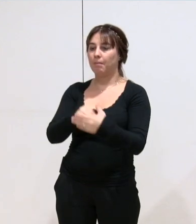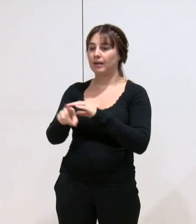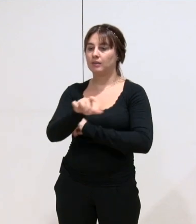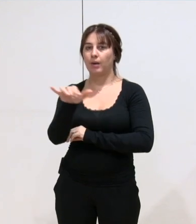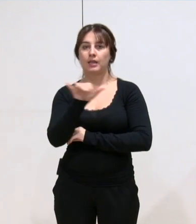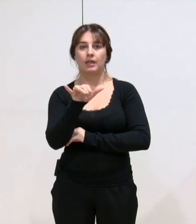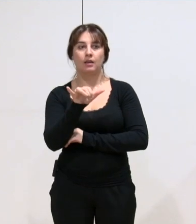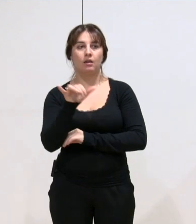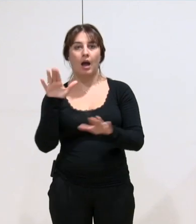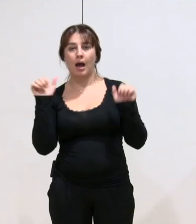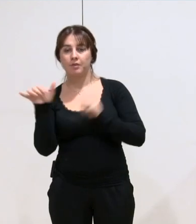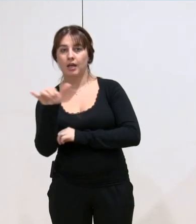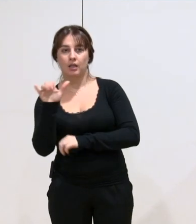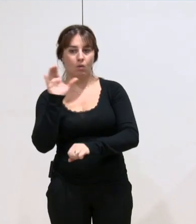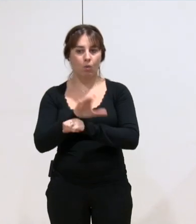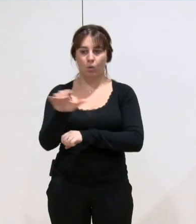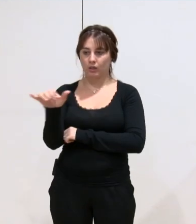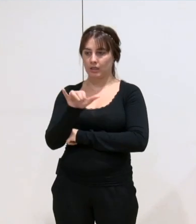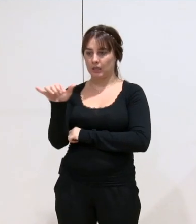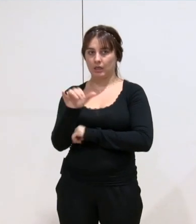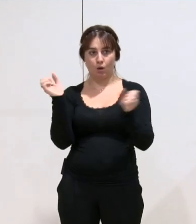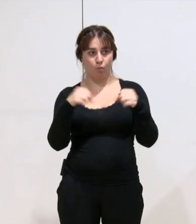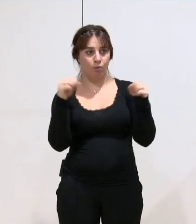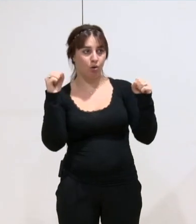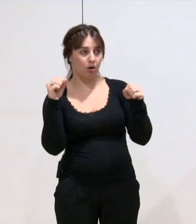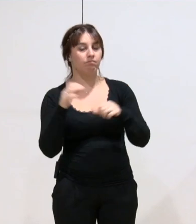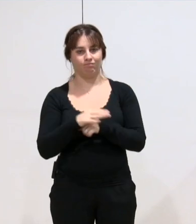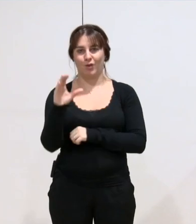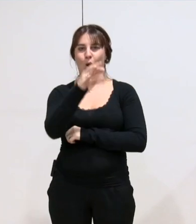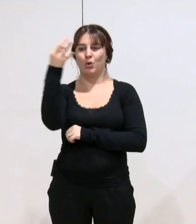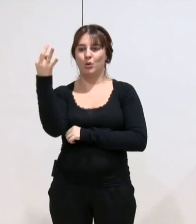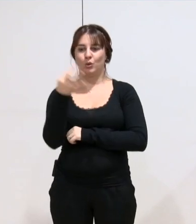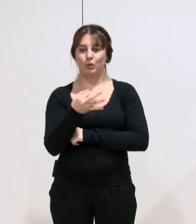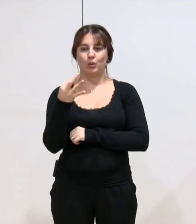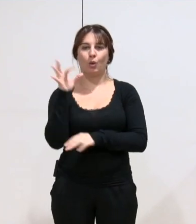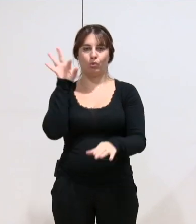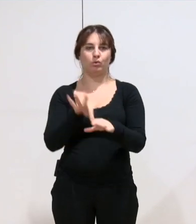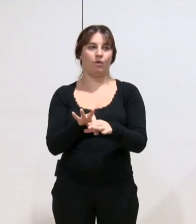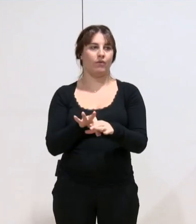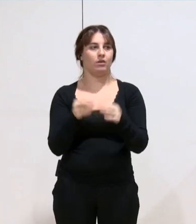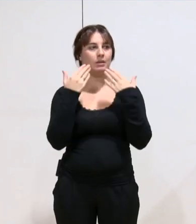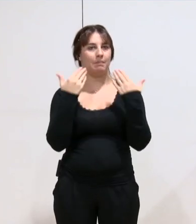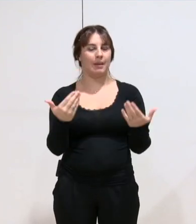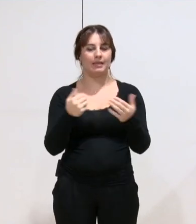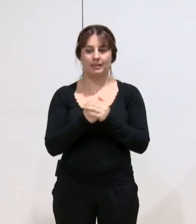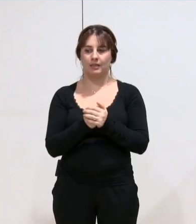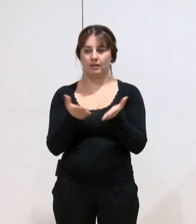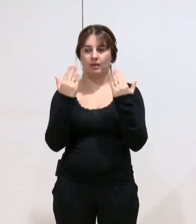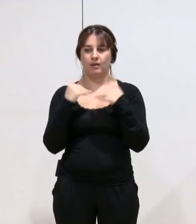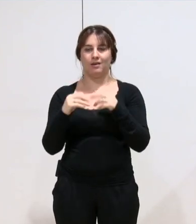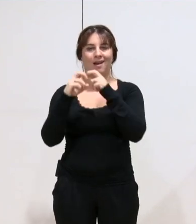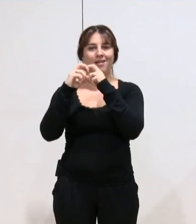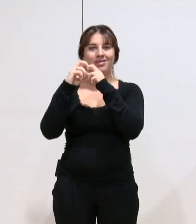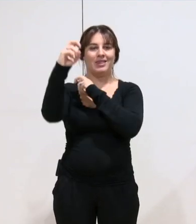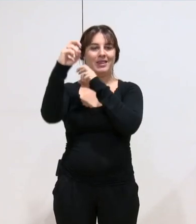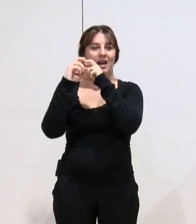Qui s'abstient ? Qui vote contre ? Qui vote pour ? Unanimité, je vous remercie. Régie du téléphérique,